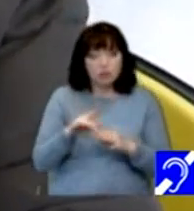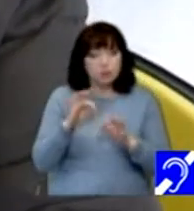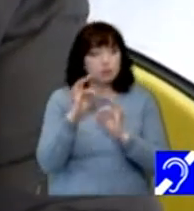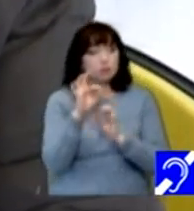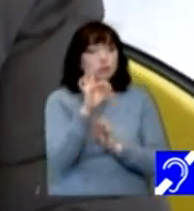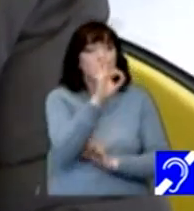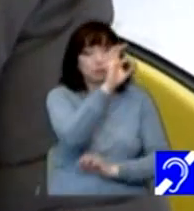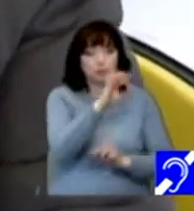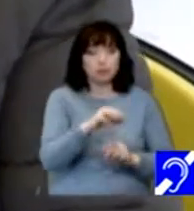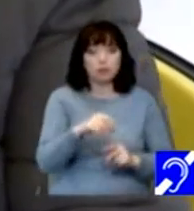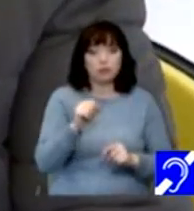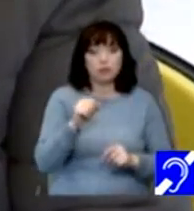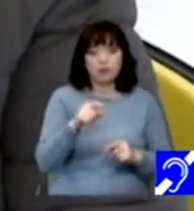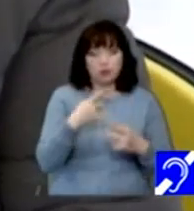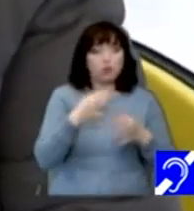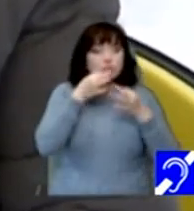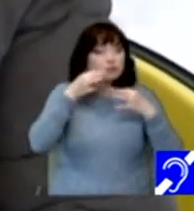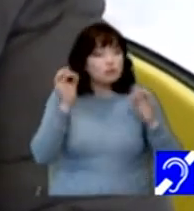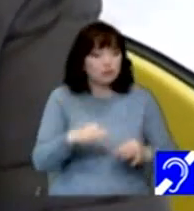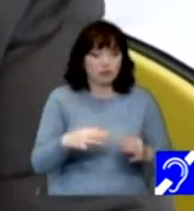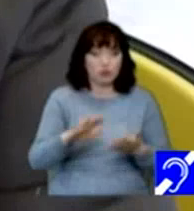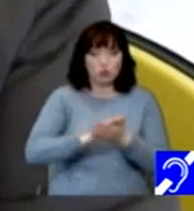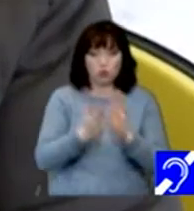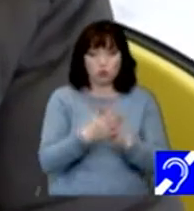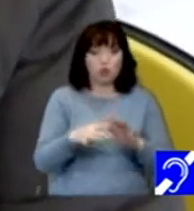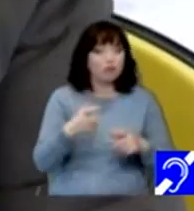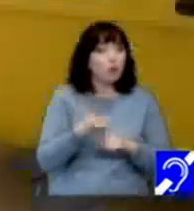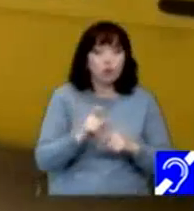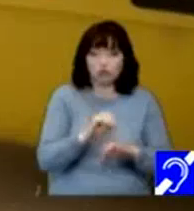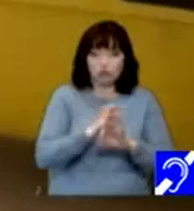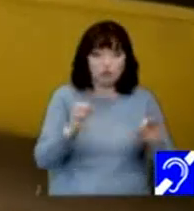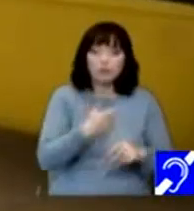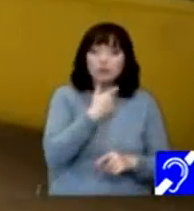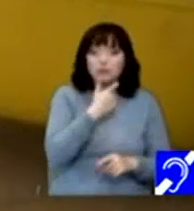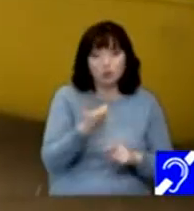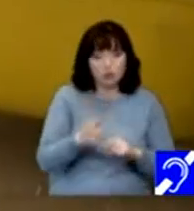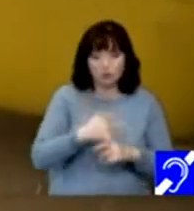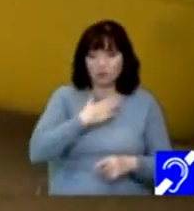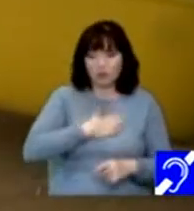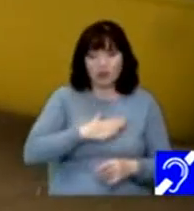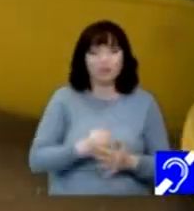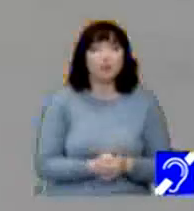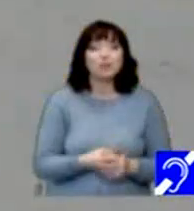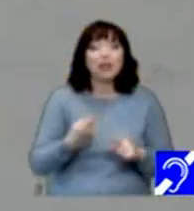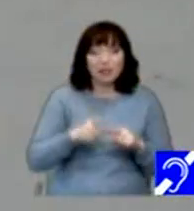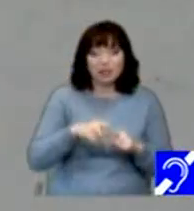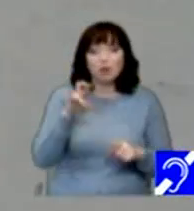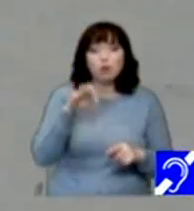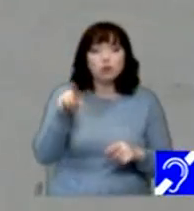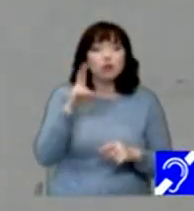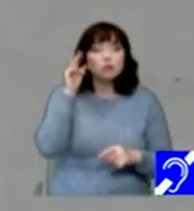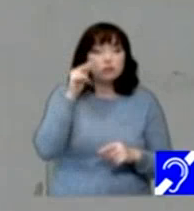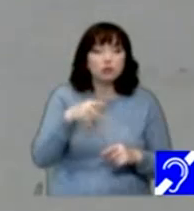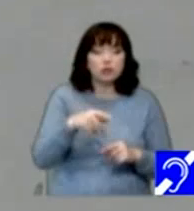în condiții de confort și vizibilitate foarte bune. Proiectul unui domeniu schiabil în stațiunea Borșa datează de la